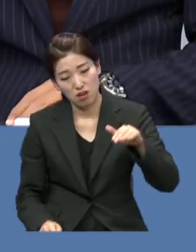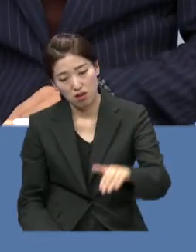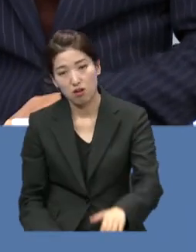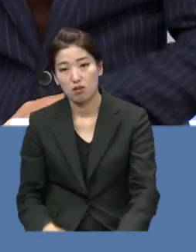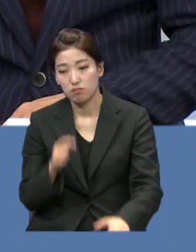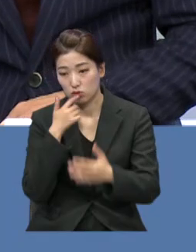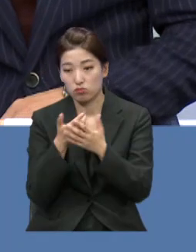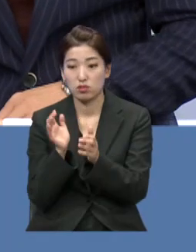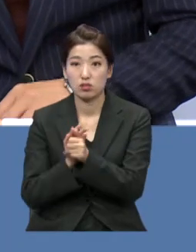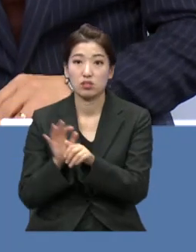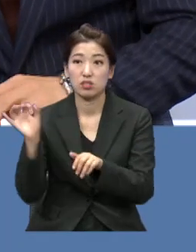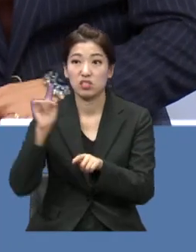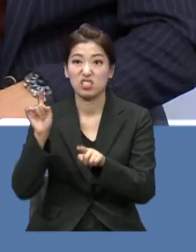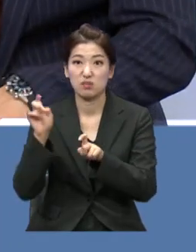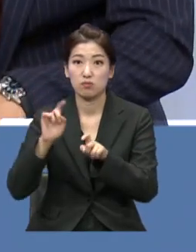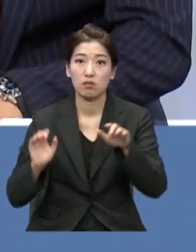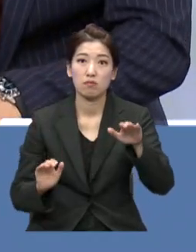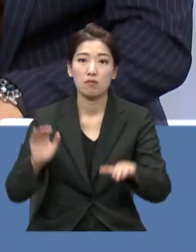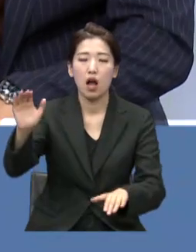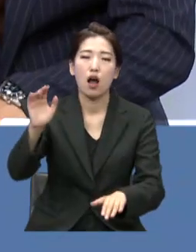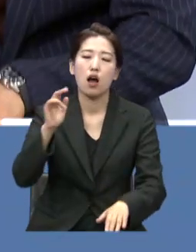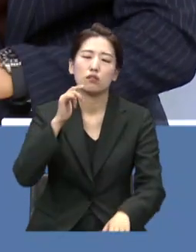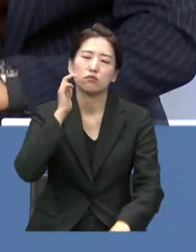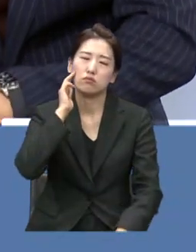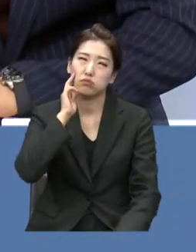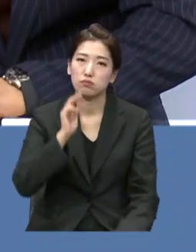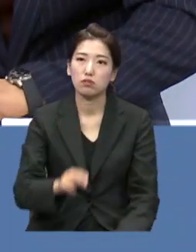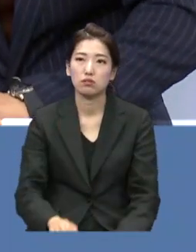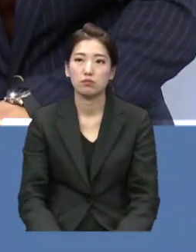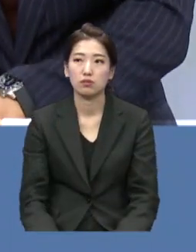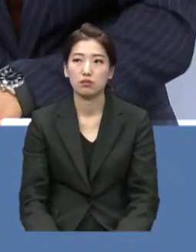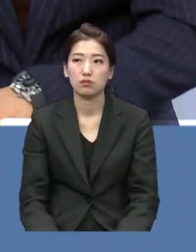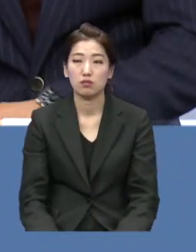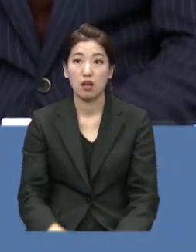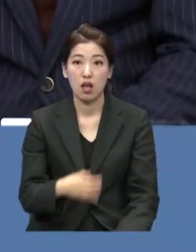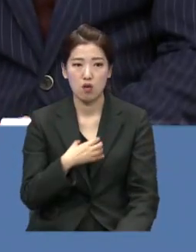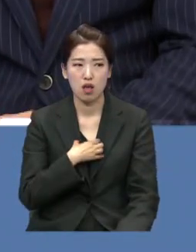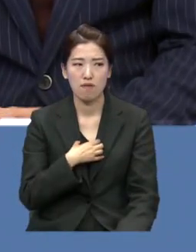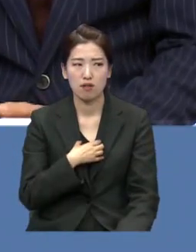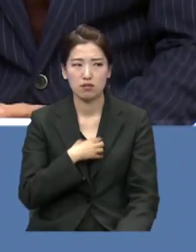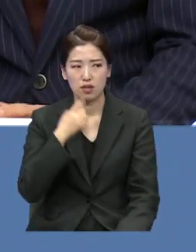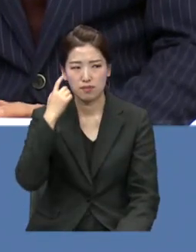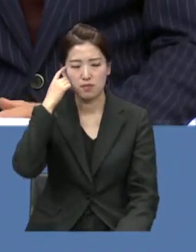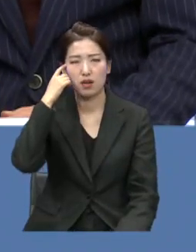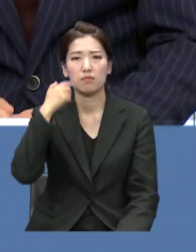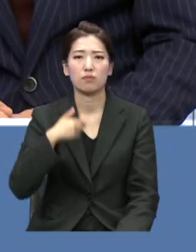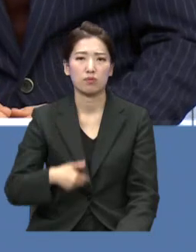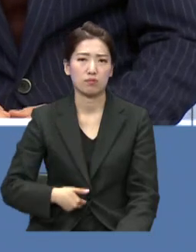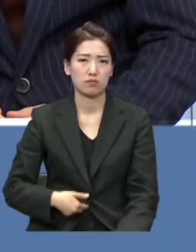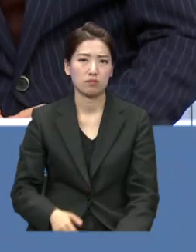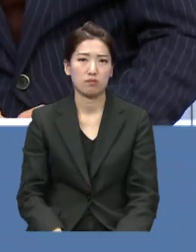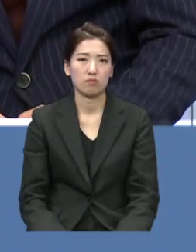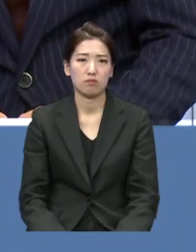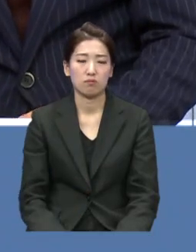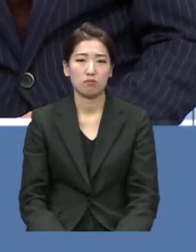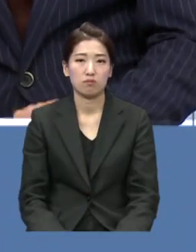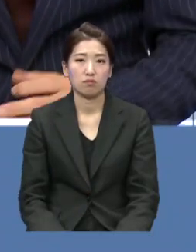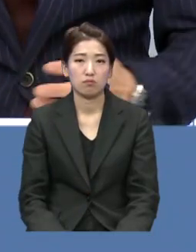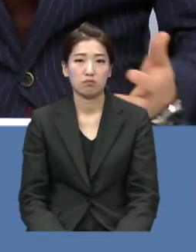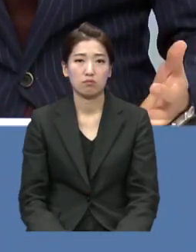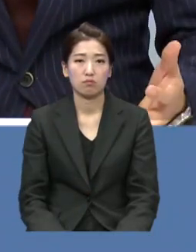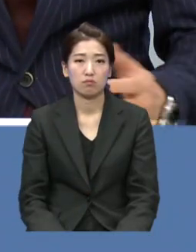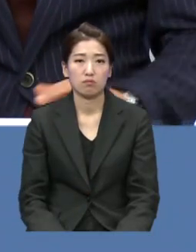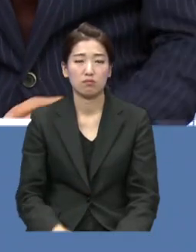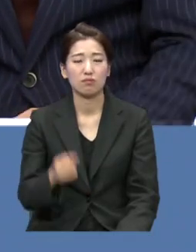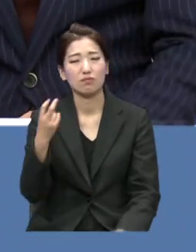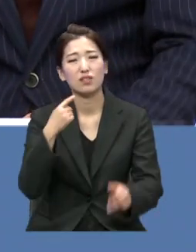10% 올라갔어요 이거 엄청난 거 아니겠어요 그래서 사실 유기를 좀 느껴 한다고 보고요 아까 쓴소리 얘기 나왔잖아요 쓴 소리면 다